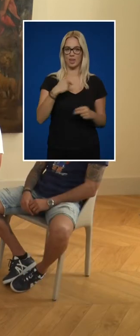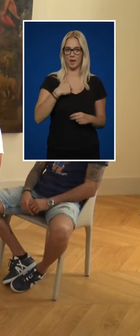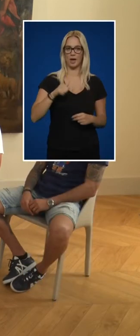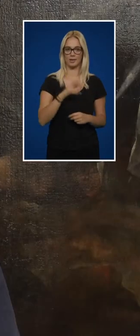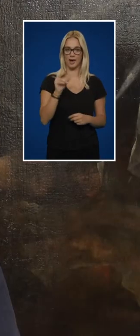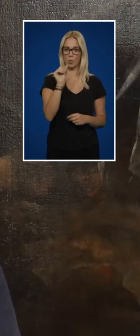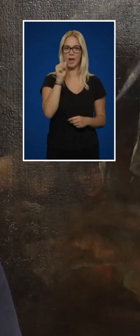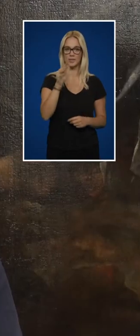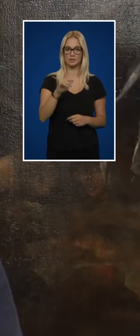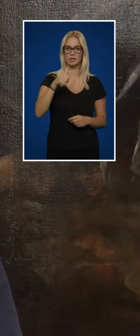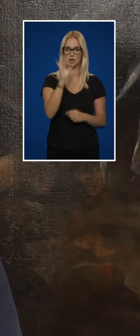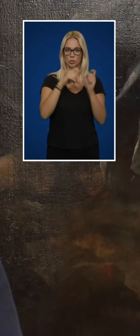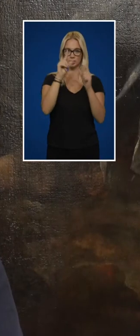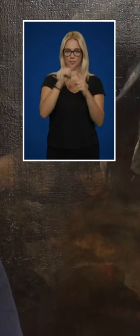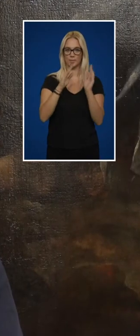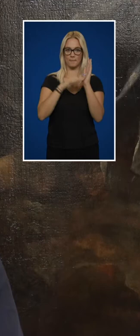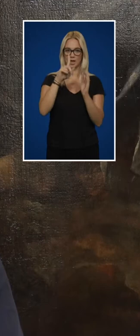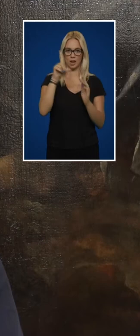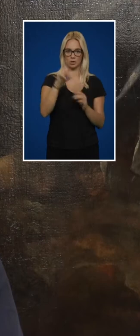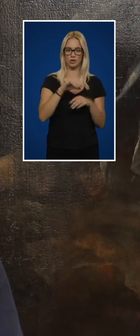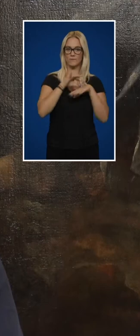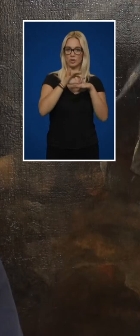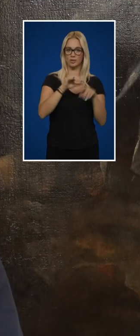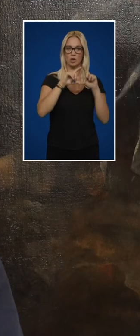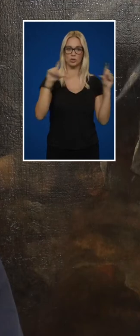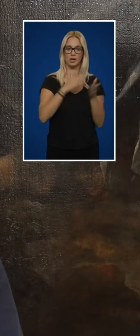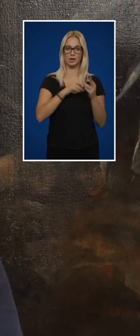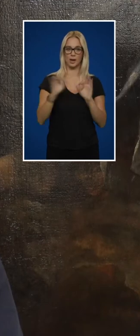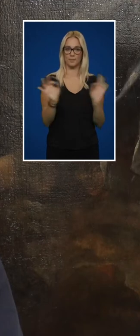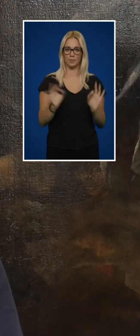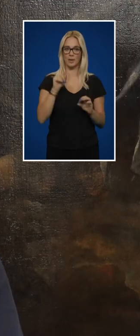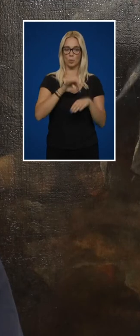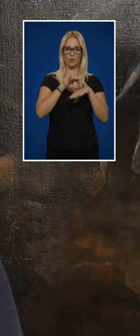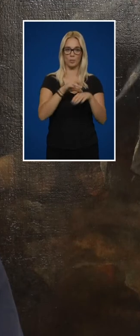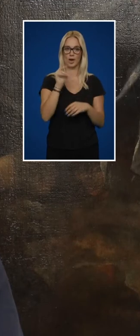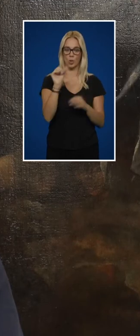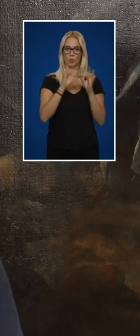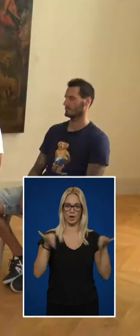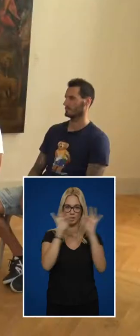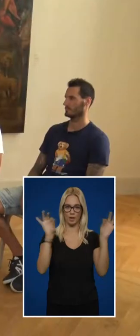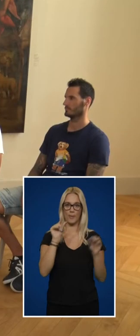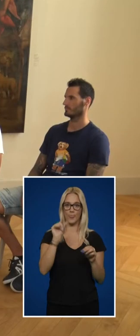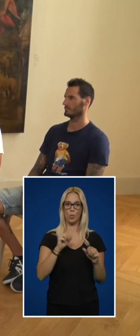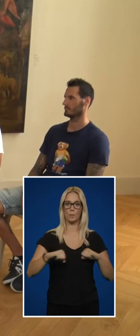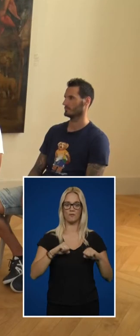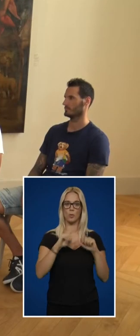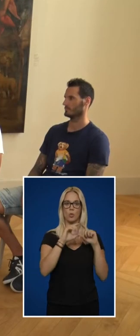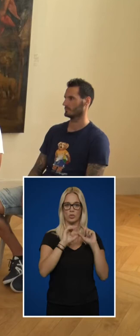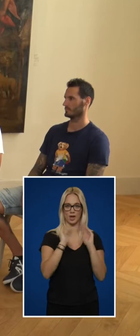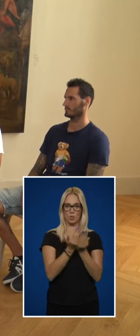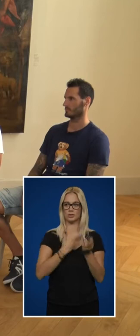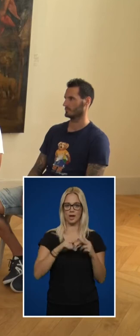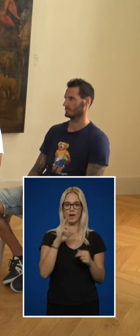S nama je u emisiji Josip Milić, voditelj odsjeka za pripremu i provedbu EU projekata u Upravnom odjelu za EU fondove grada